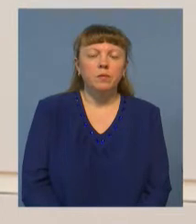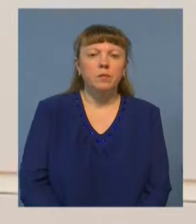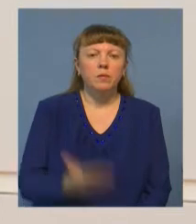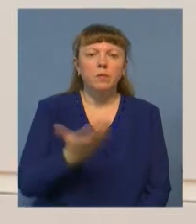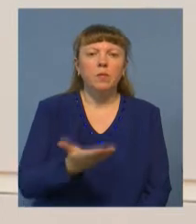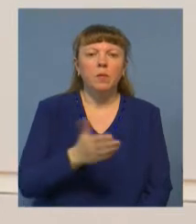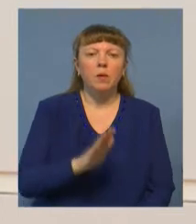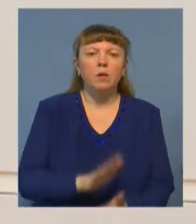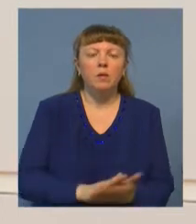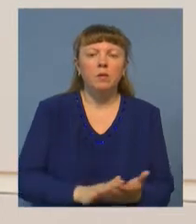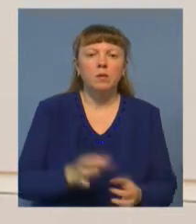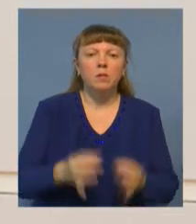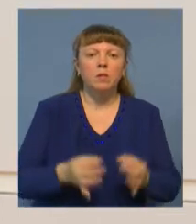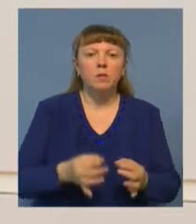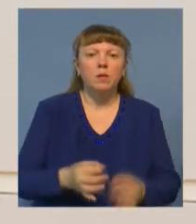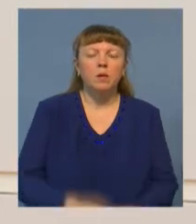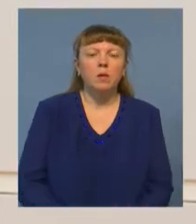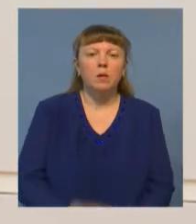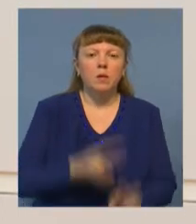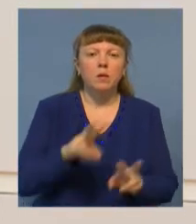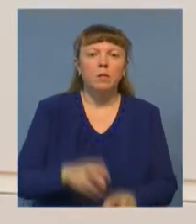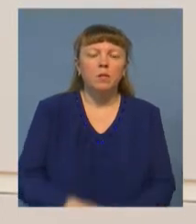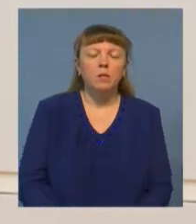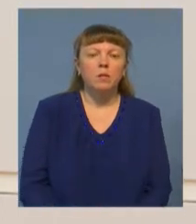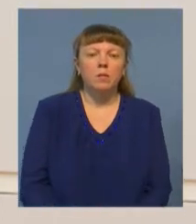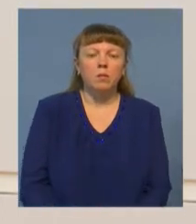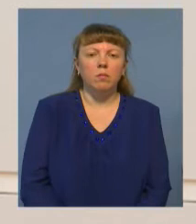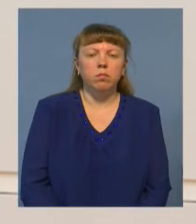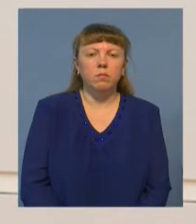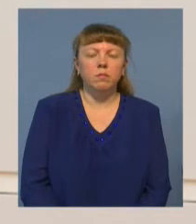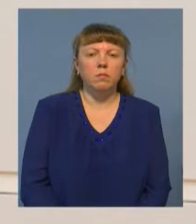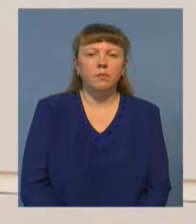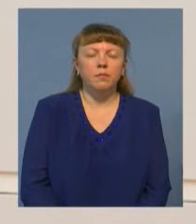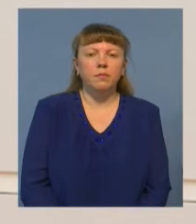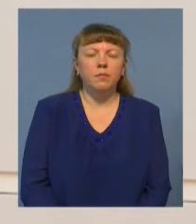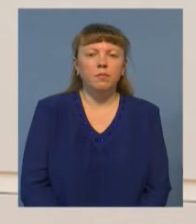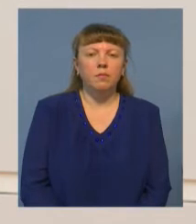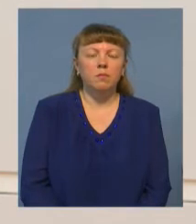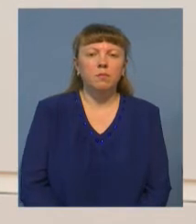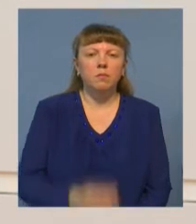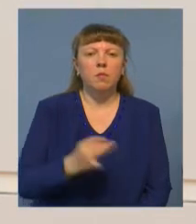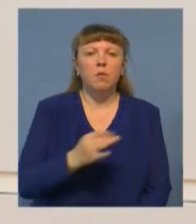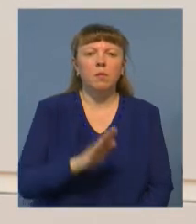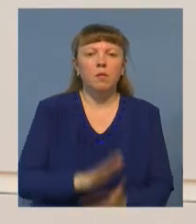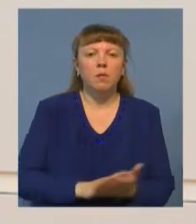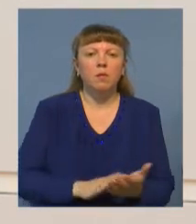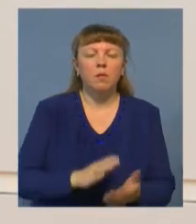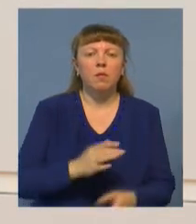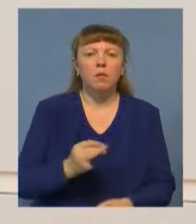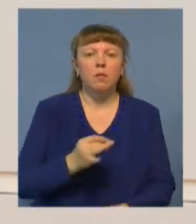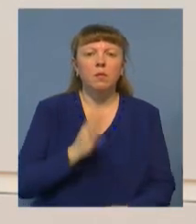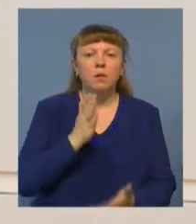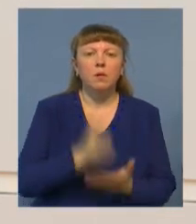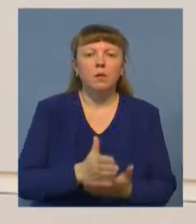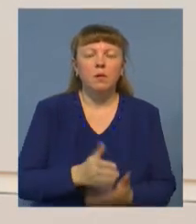данным заявлением, суд проверяет цель подачи данного заявления. Да, то есть заявление должно быть указано